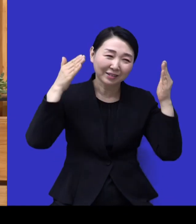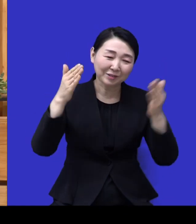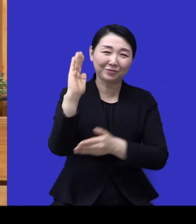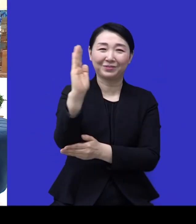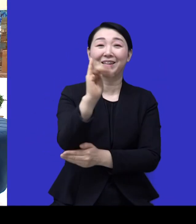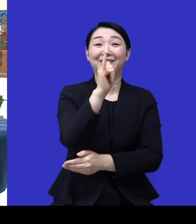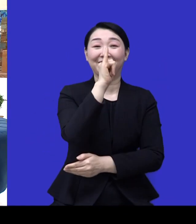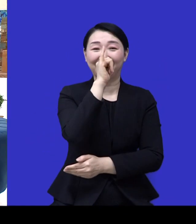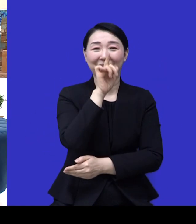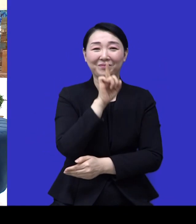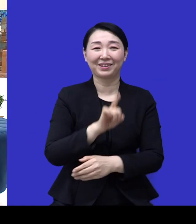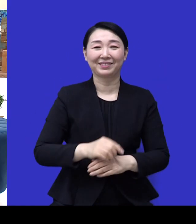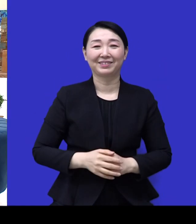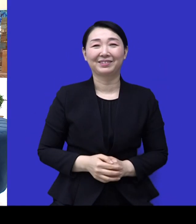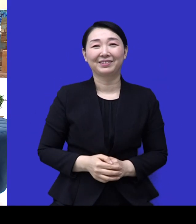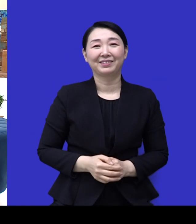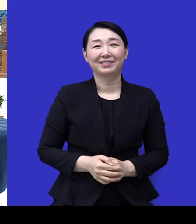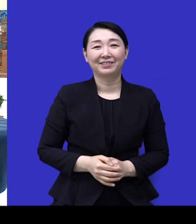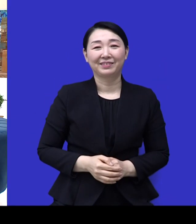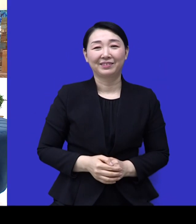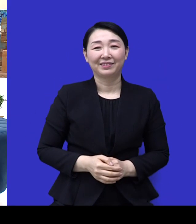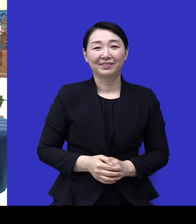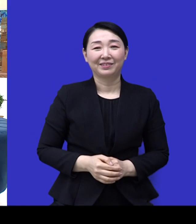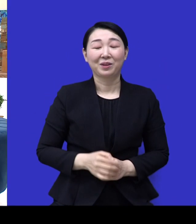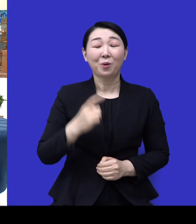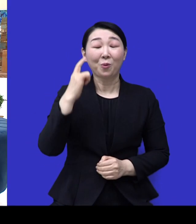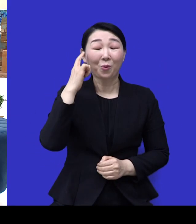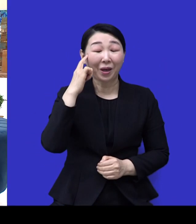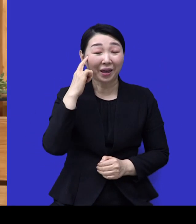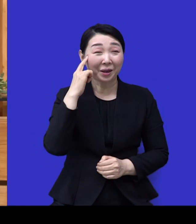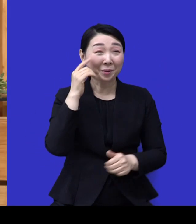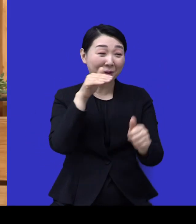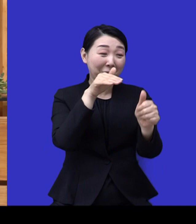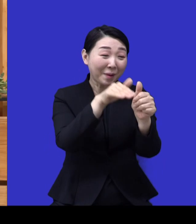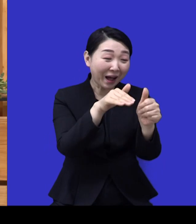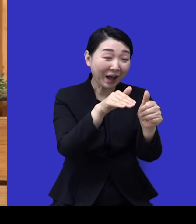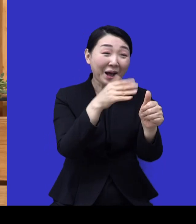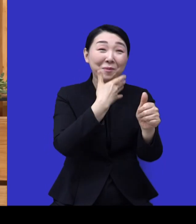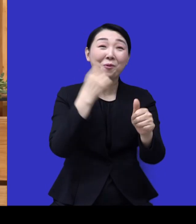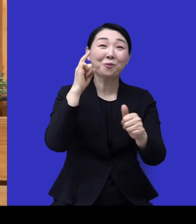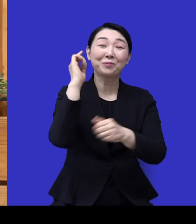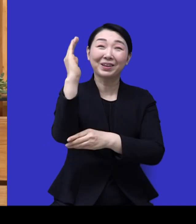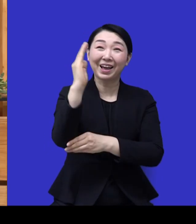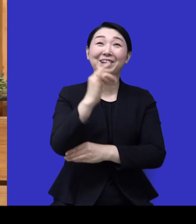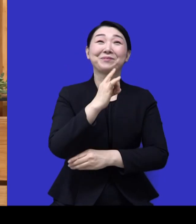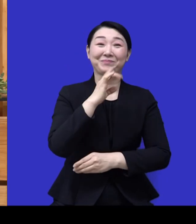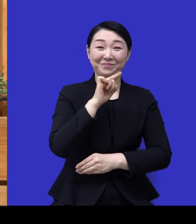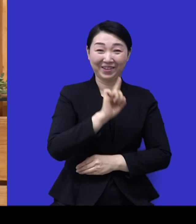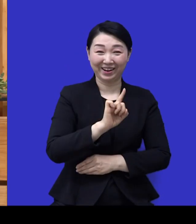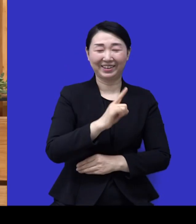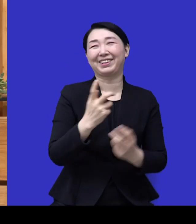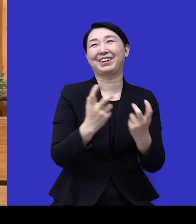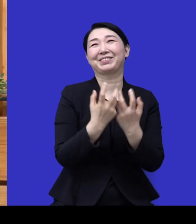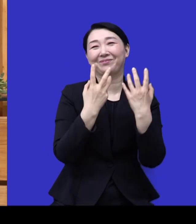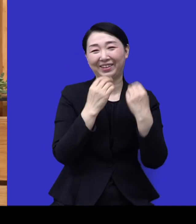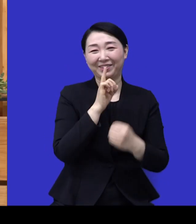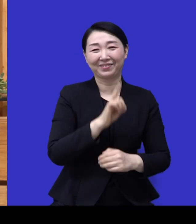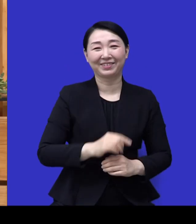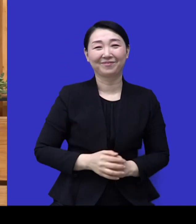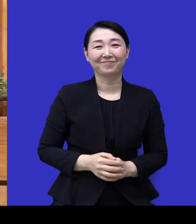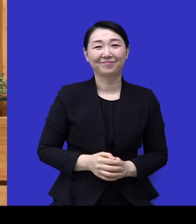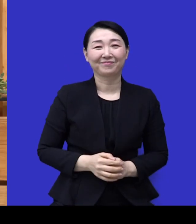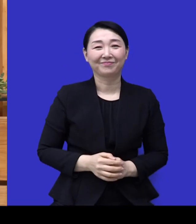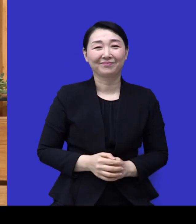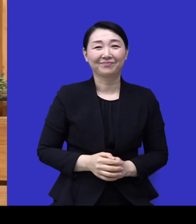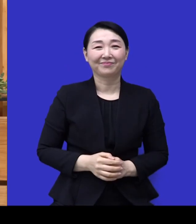안 하신다고 할 정도로 정말 누르면 복음 전함 이야기, 그 하나님을 전하는 이야기만 가득 차 있으시다고